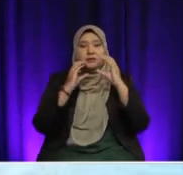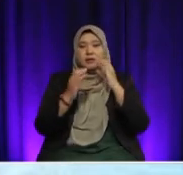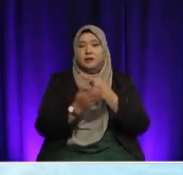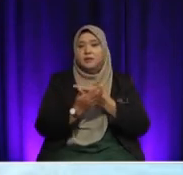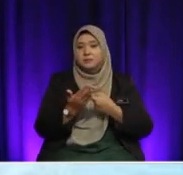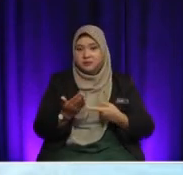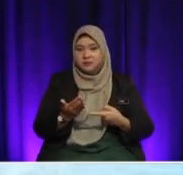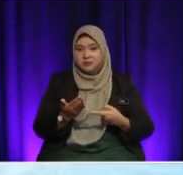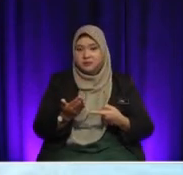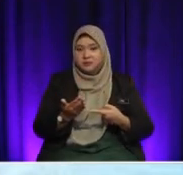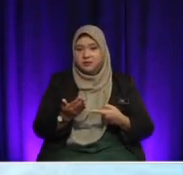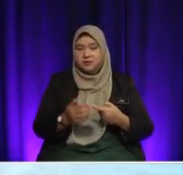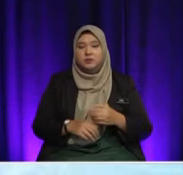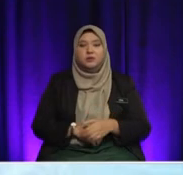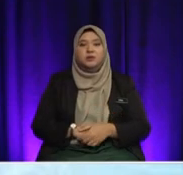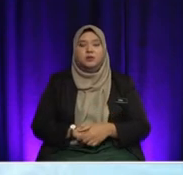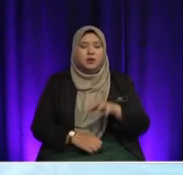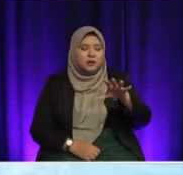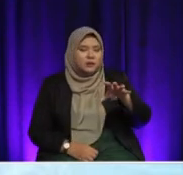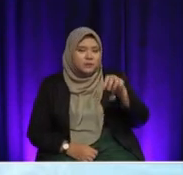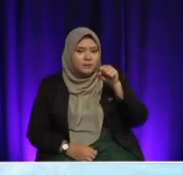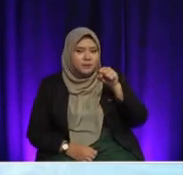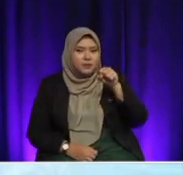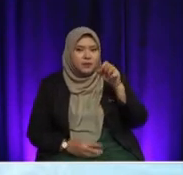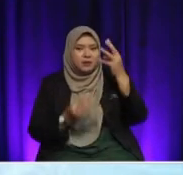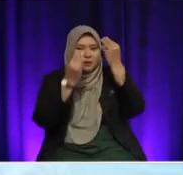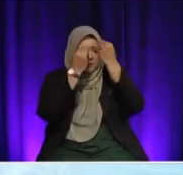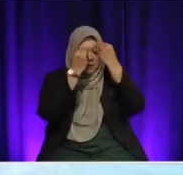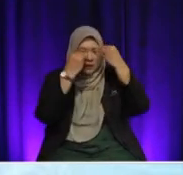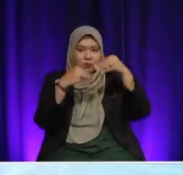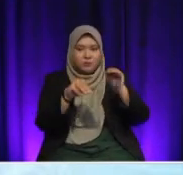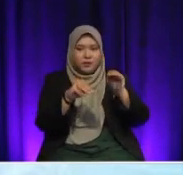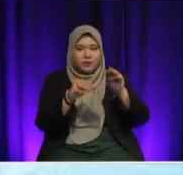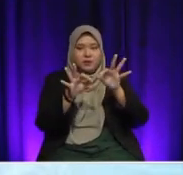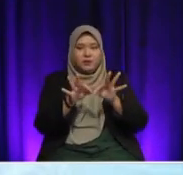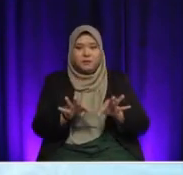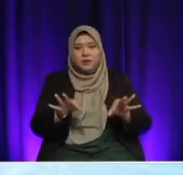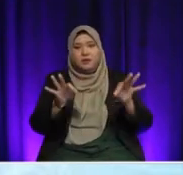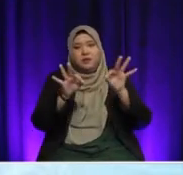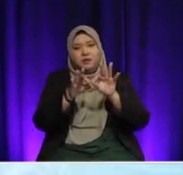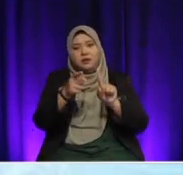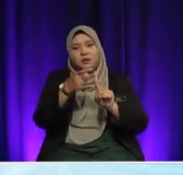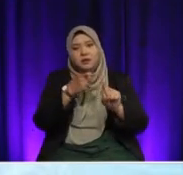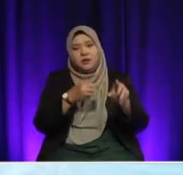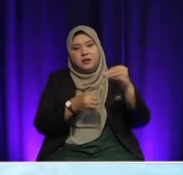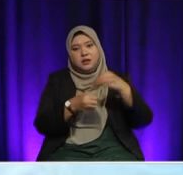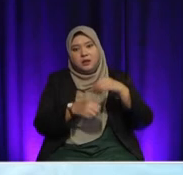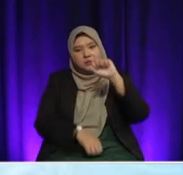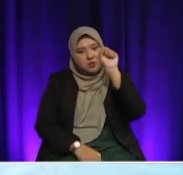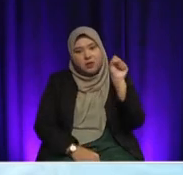yang digunakan untuk menghasilkan 1 kilogram berbola ikan. Dia minta soalan 10 kilo, tapi yang dia bagi kat sini 1 kilo